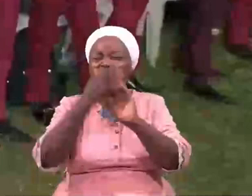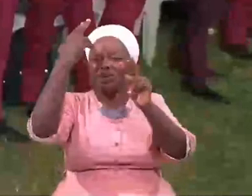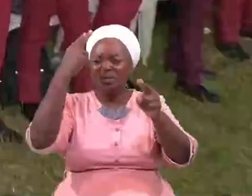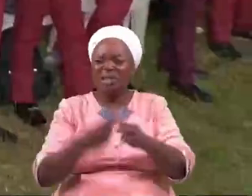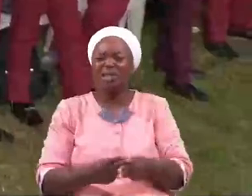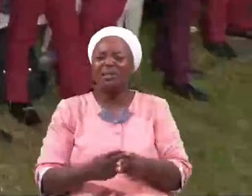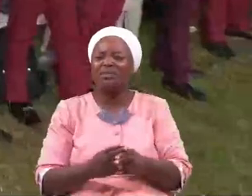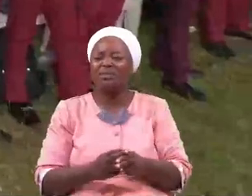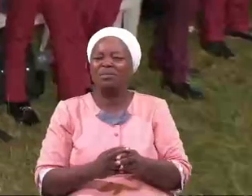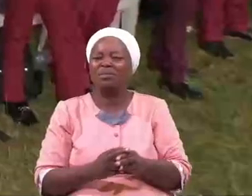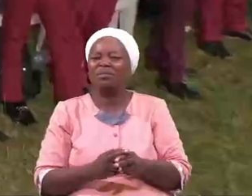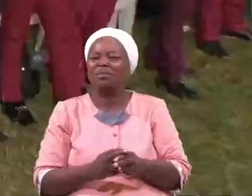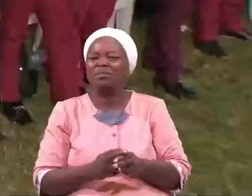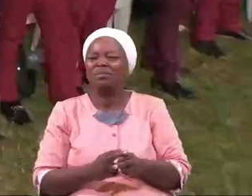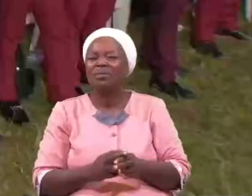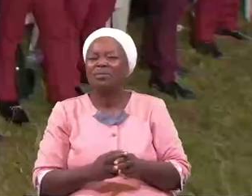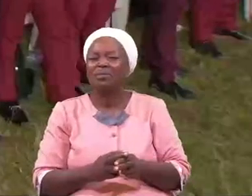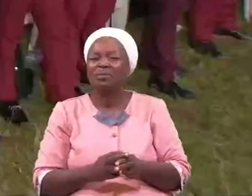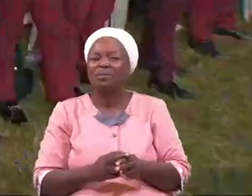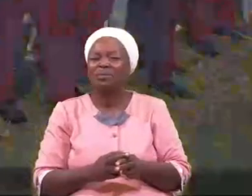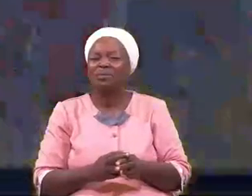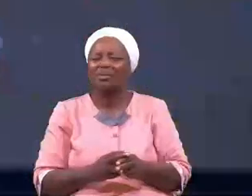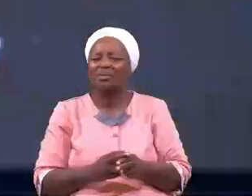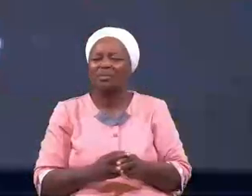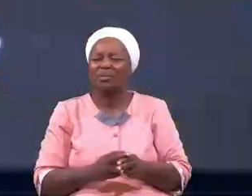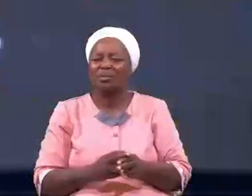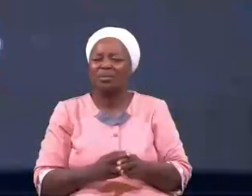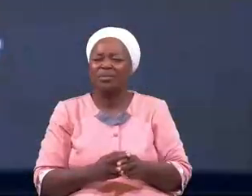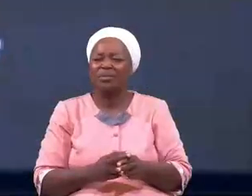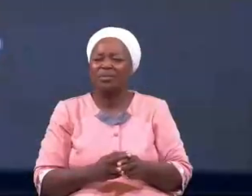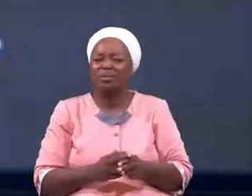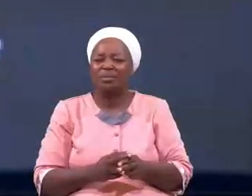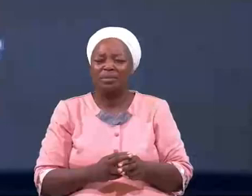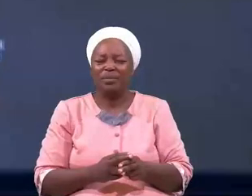Déverse ton miracle sur tout le monde au nom de Jésus-Christ.